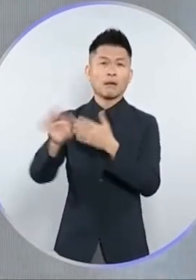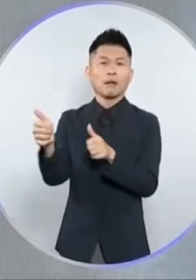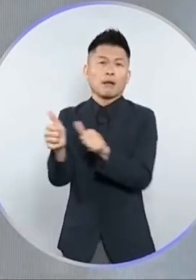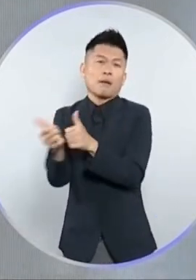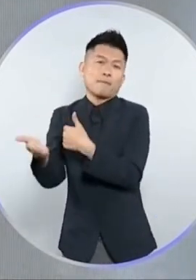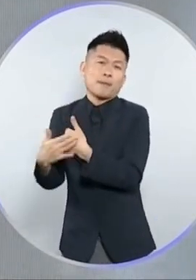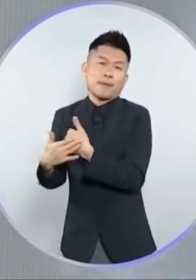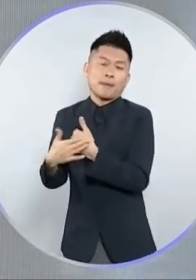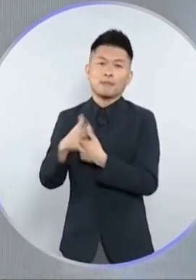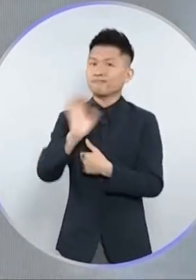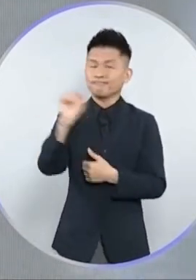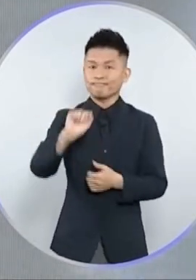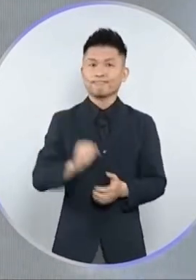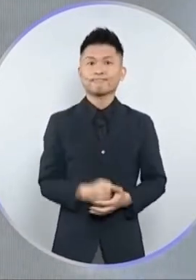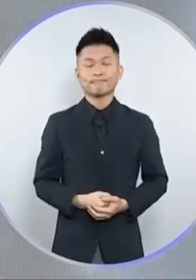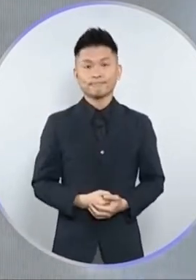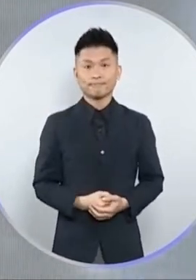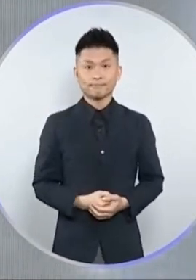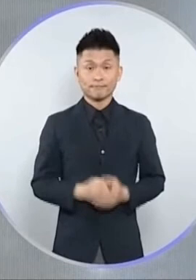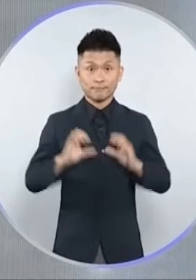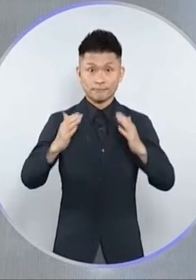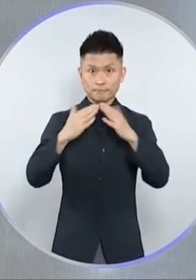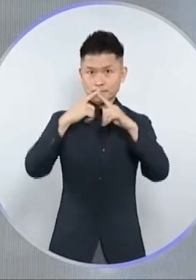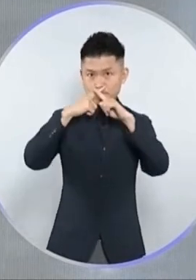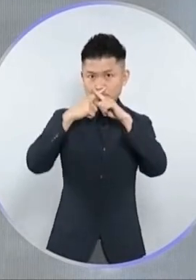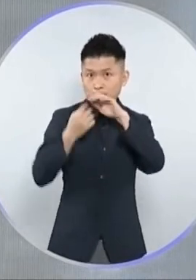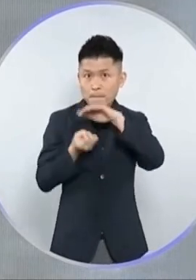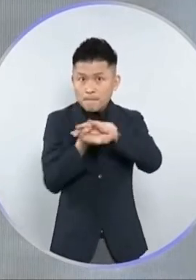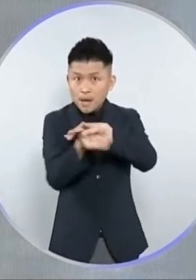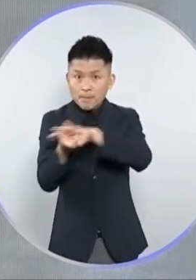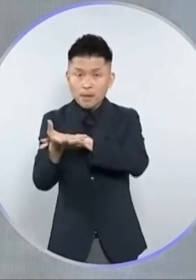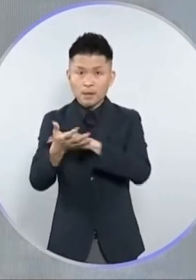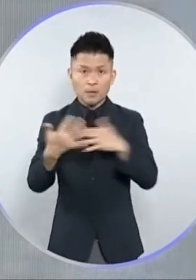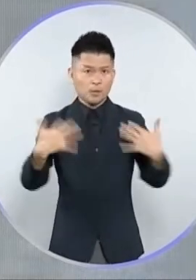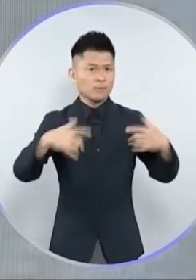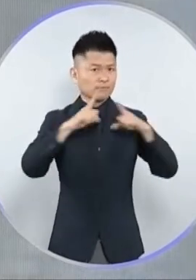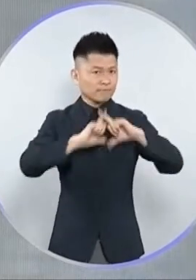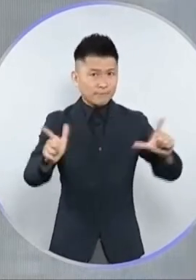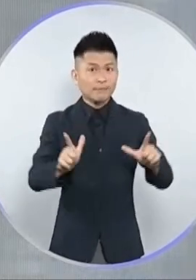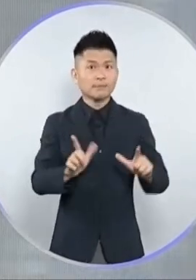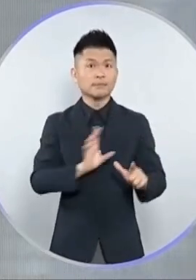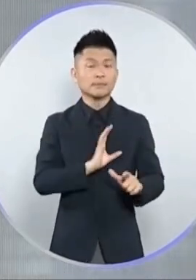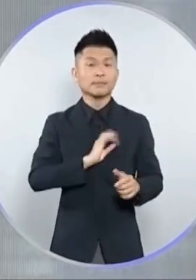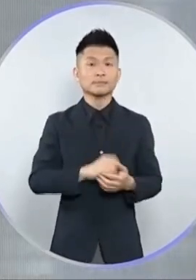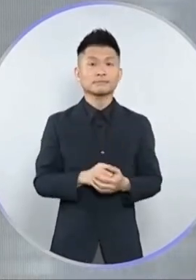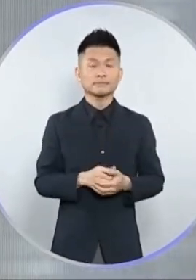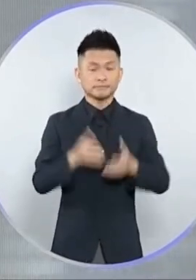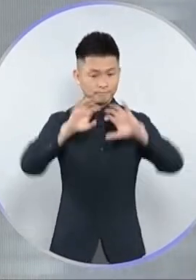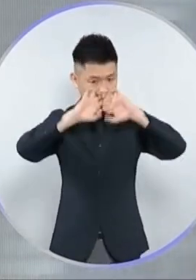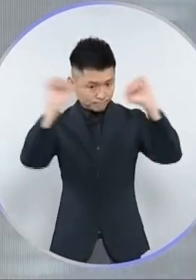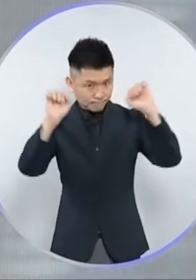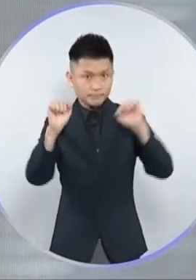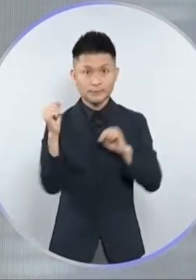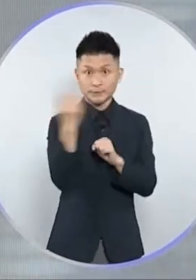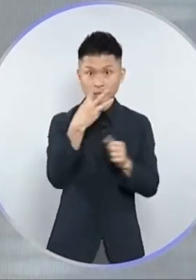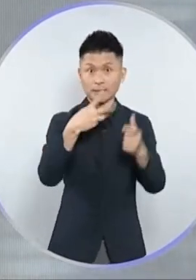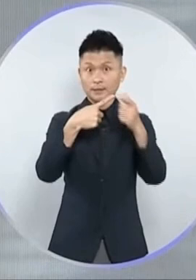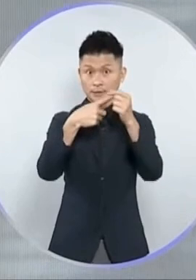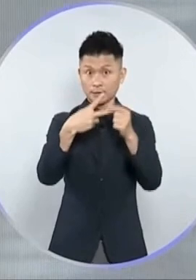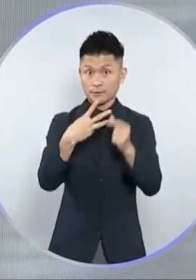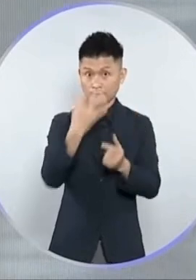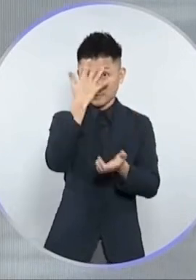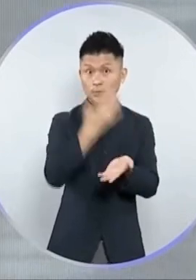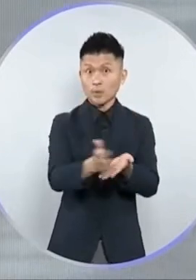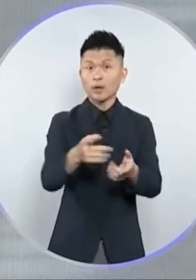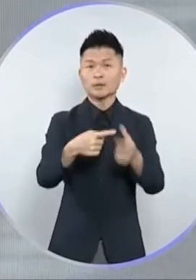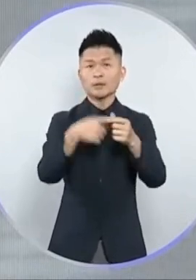善意。所以这一种国家机密泄露的确是大问题，大概分三个问题来解决。第一，这